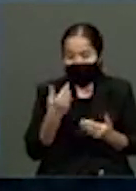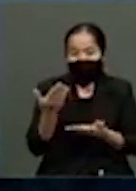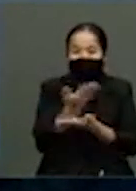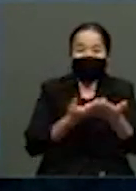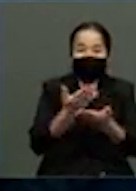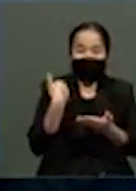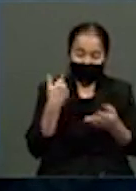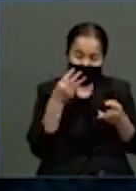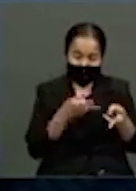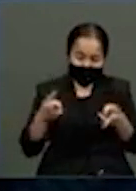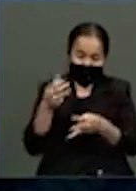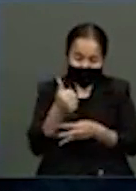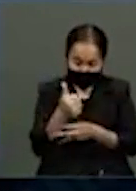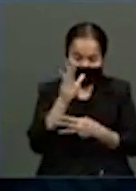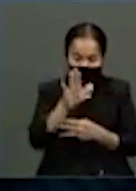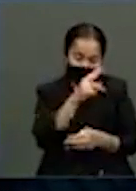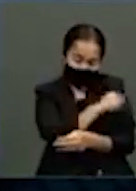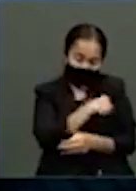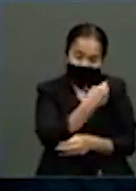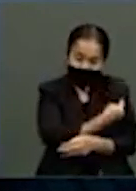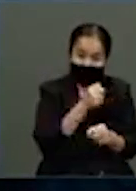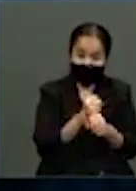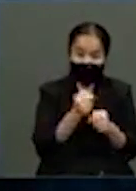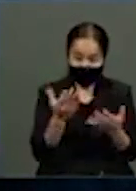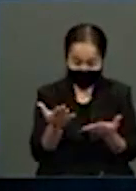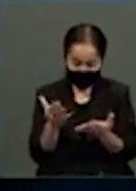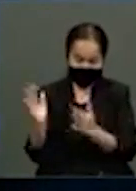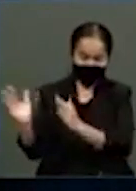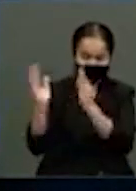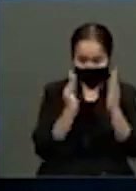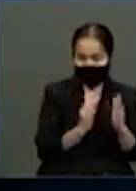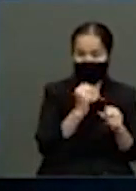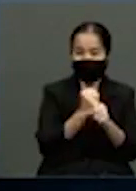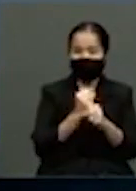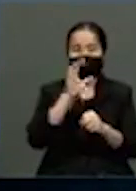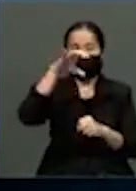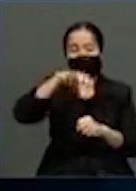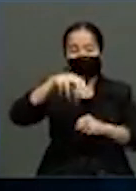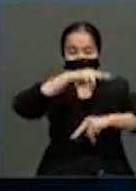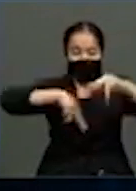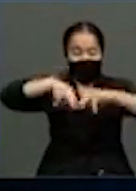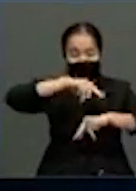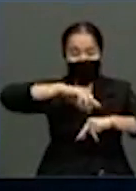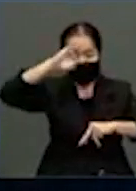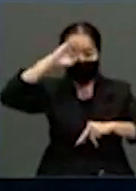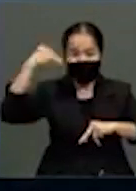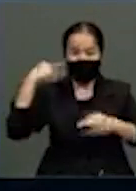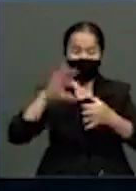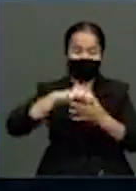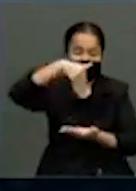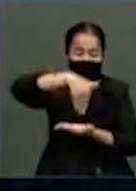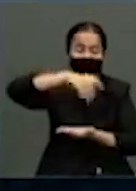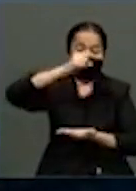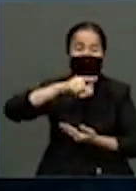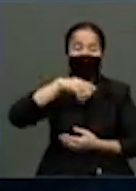การที่ดีของกระทรวงสาธารณสุขแล้วก็เราก็เอามาใช้โดยเฉพาะของทางกรมอนามัยไทยสต็อปโควิดคือให้ตลา